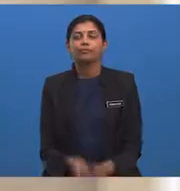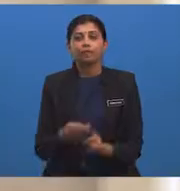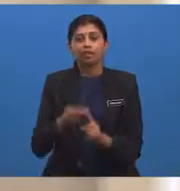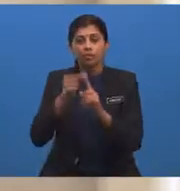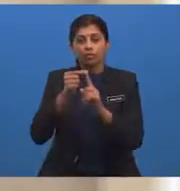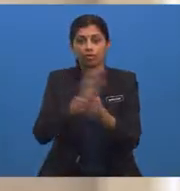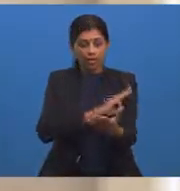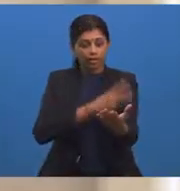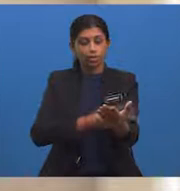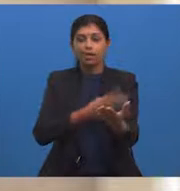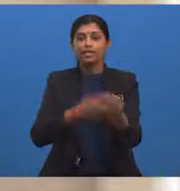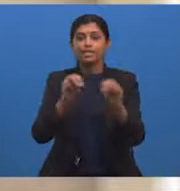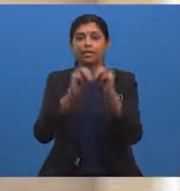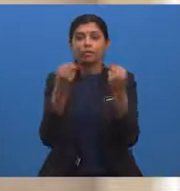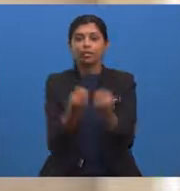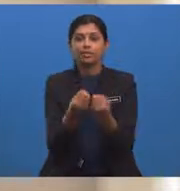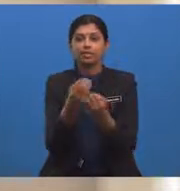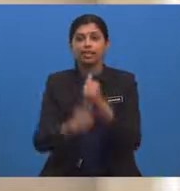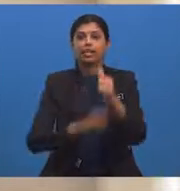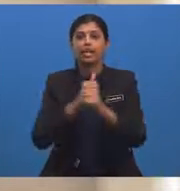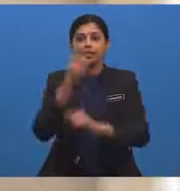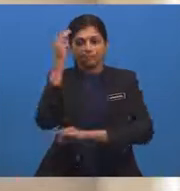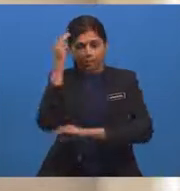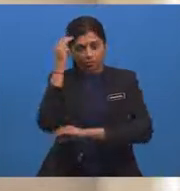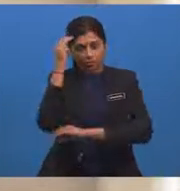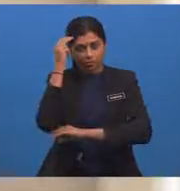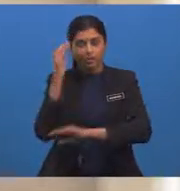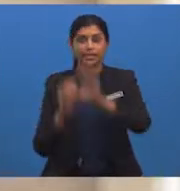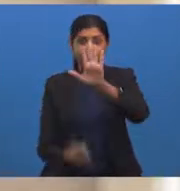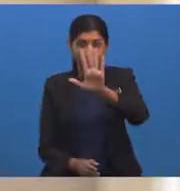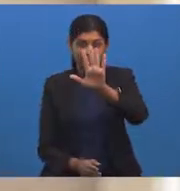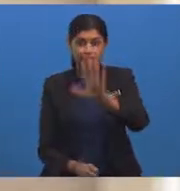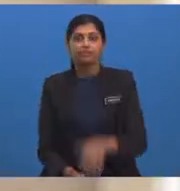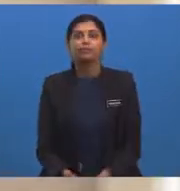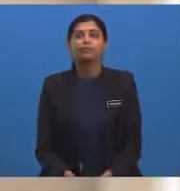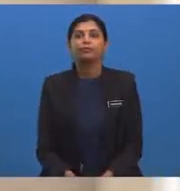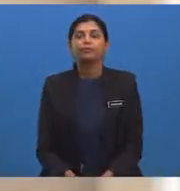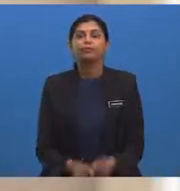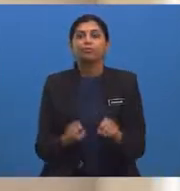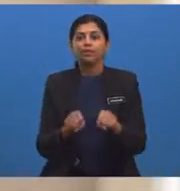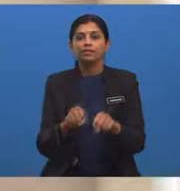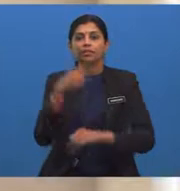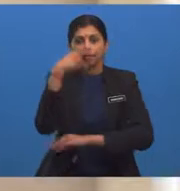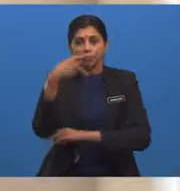Melayu terbahagi kepada 5 faktor, iaitu sistem pemerintahan beraja,